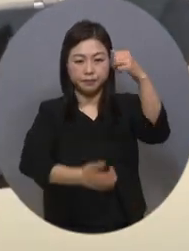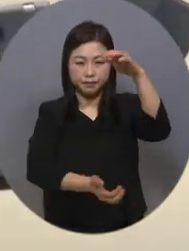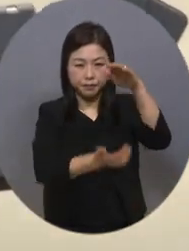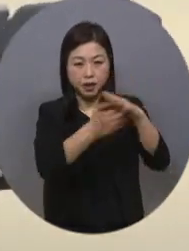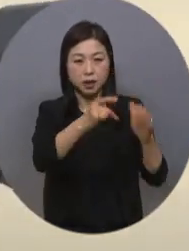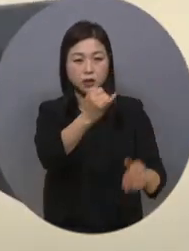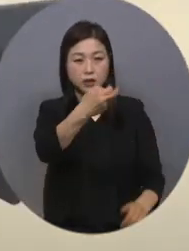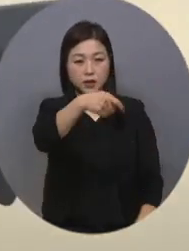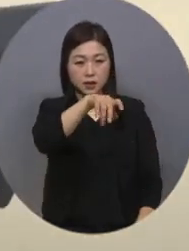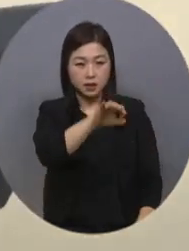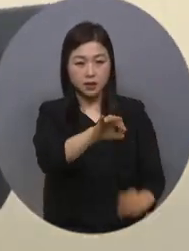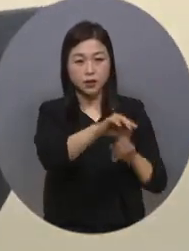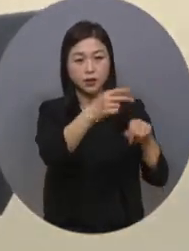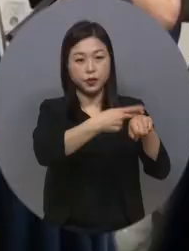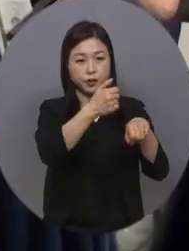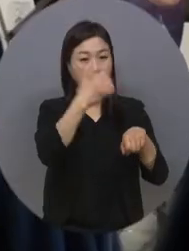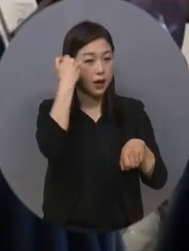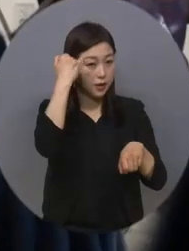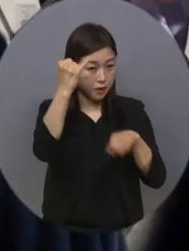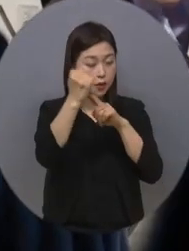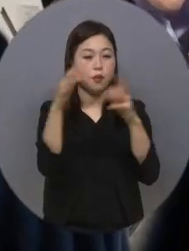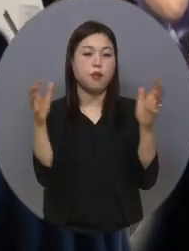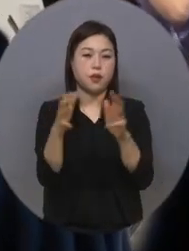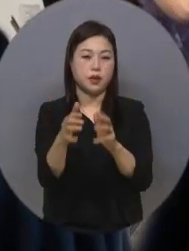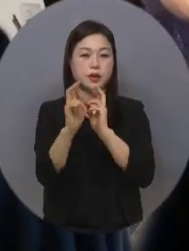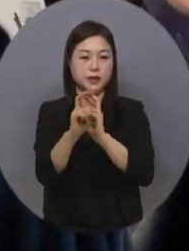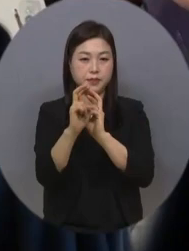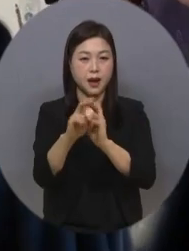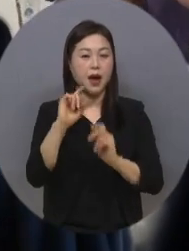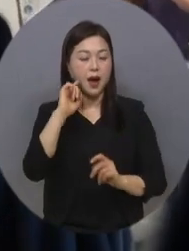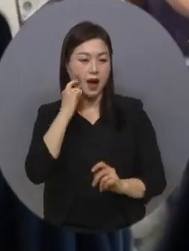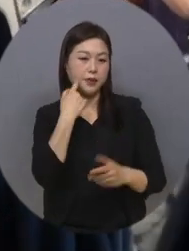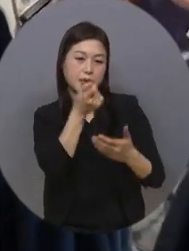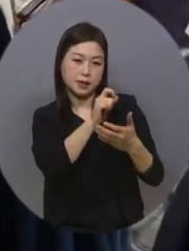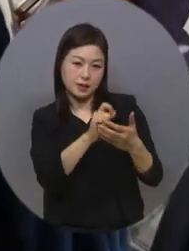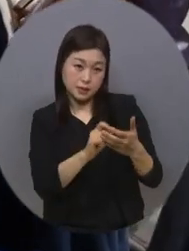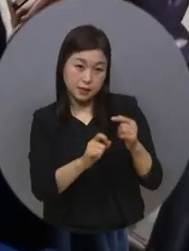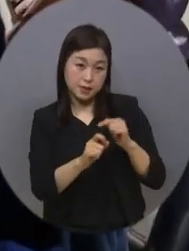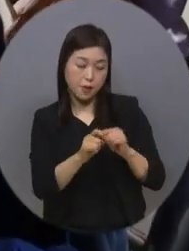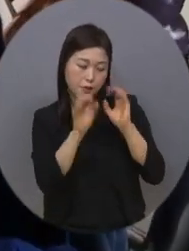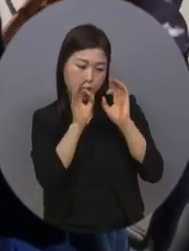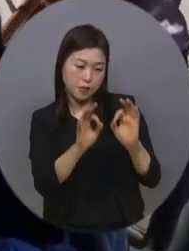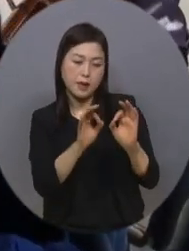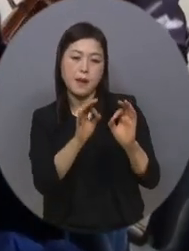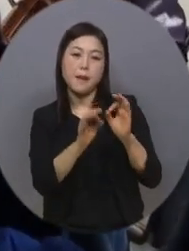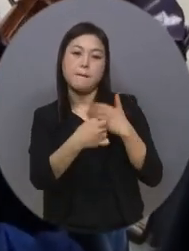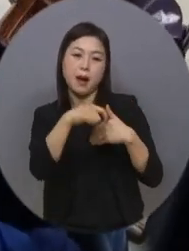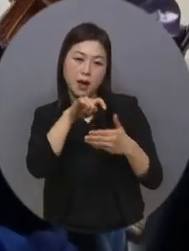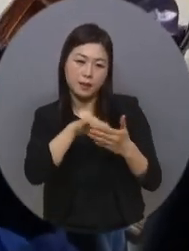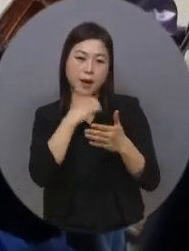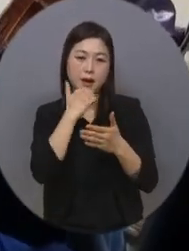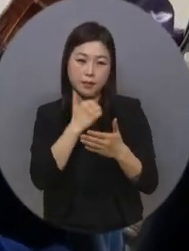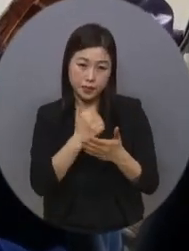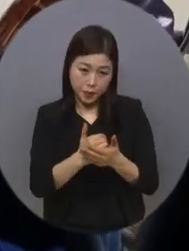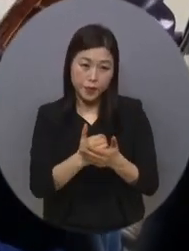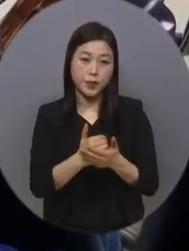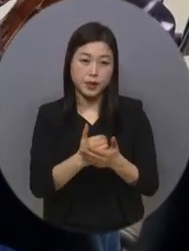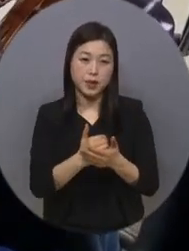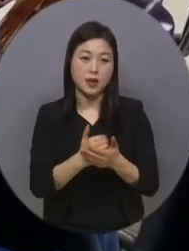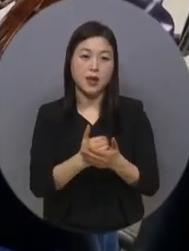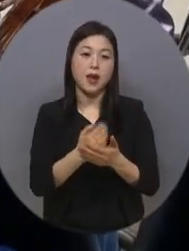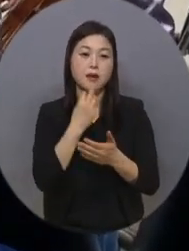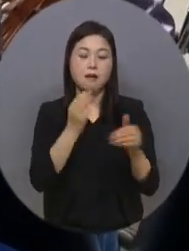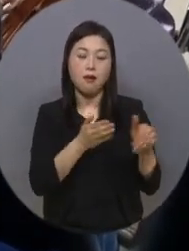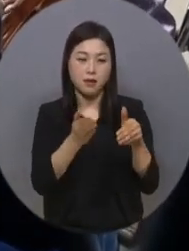교수의 아이디어로 시작한 음악회, 아름다운 글씨로 전하는 마음의 감동이 어우러진 아름다운 시간이 경기 북부